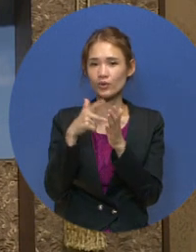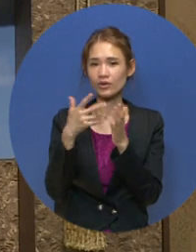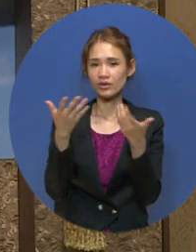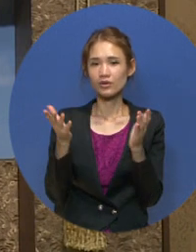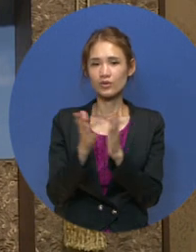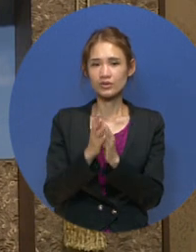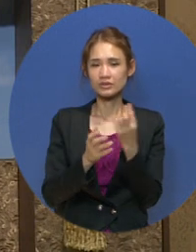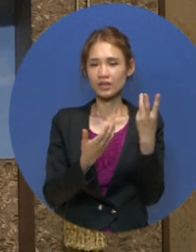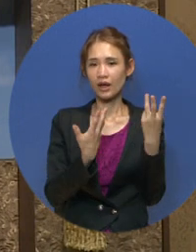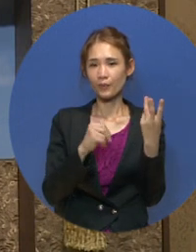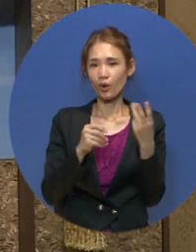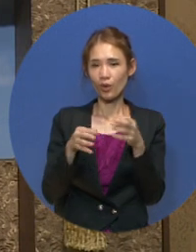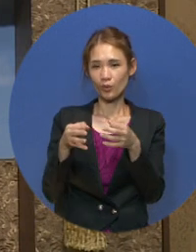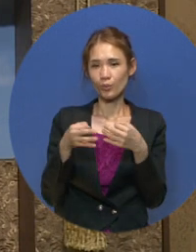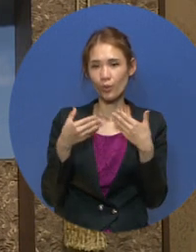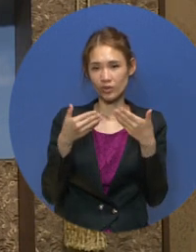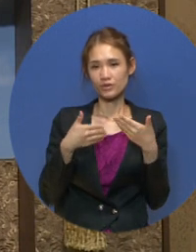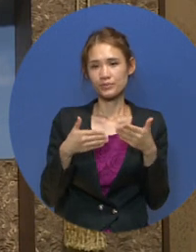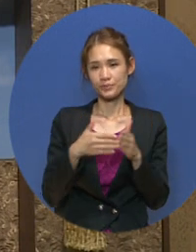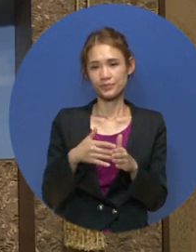펀드레이징 해주셨고요. 그리고